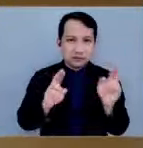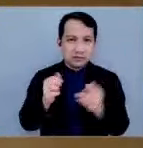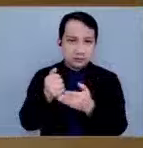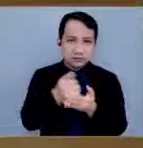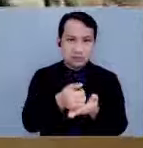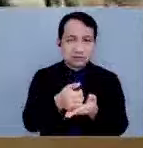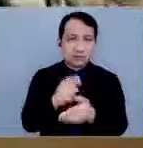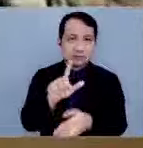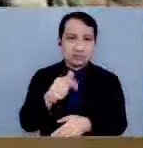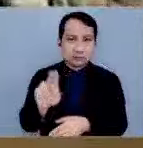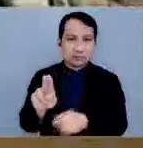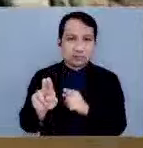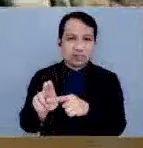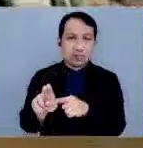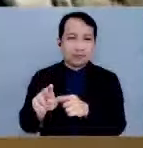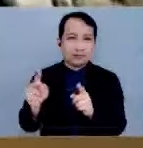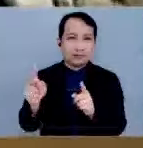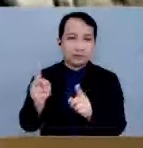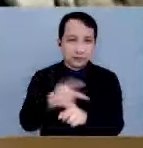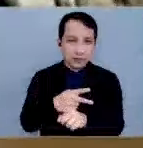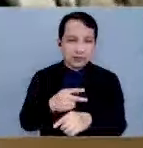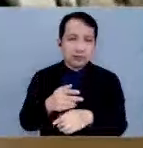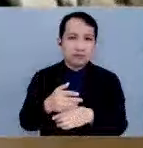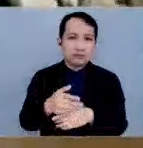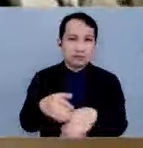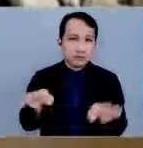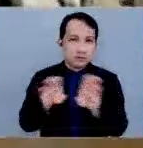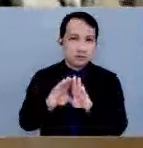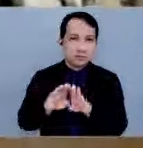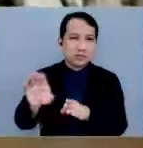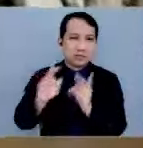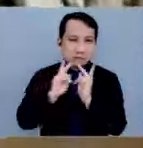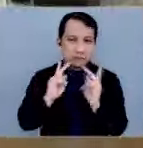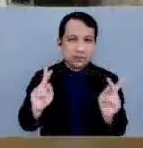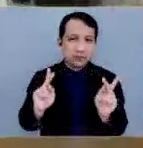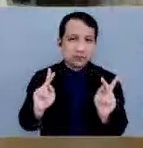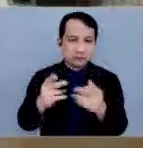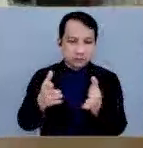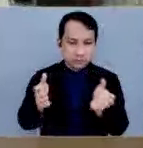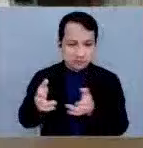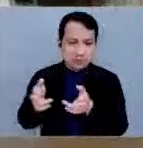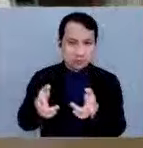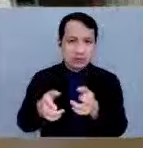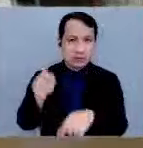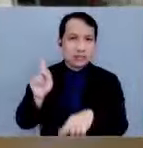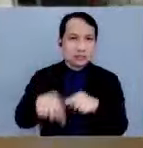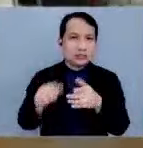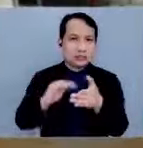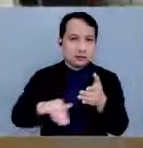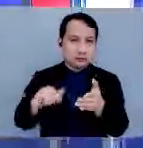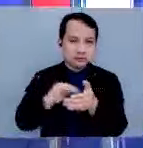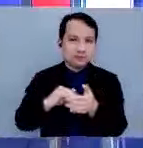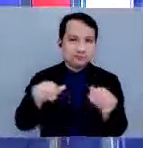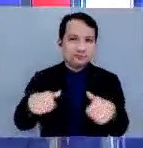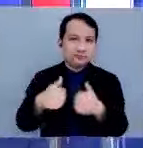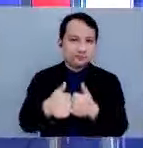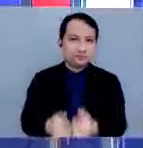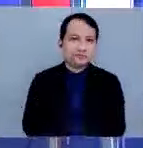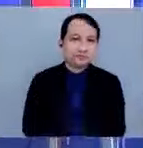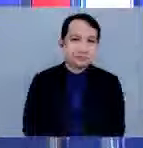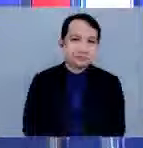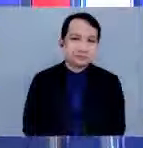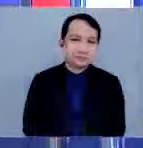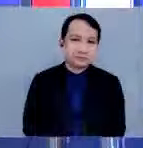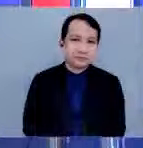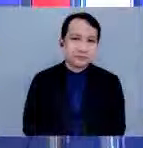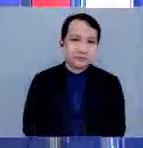na pamahalaan sa biktima. Isinananda muna sa publiko ang parte ng ilog para hindi na maulit ang insidente. Litong-lito